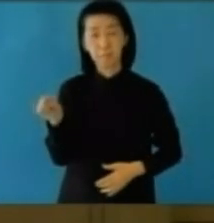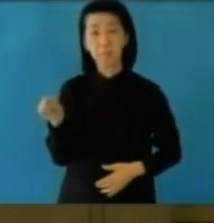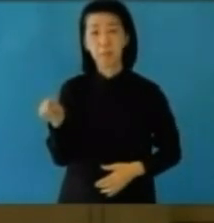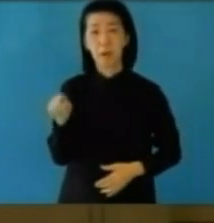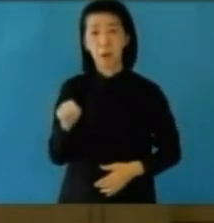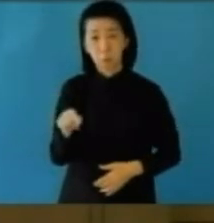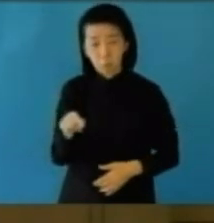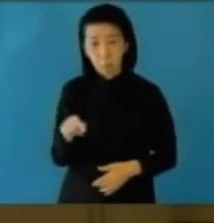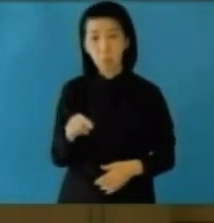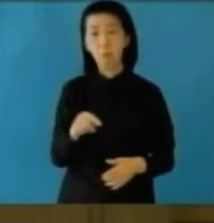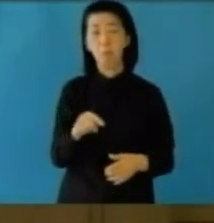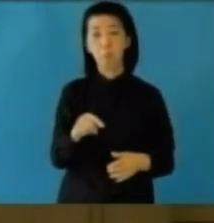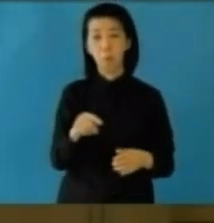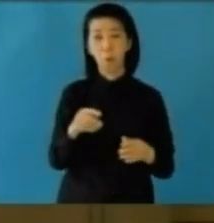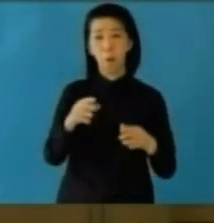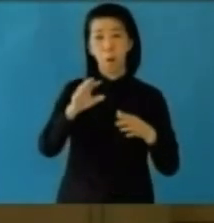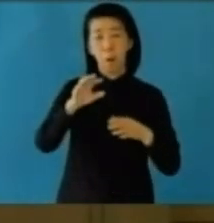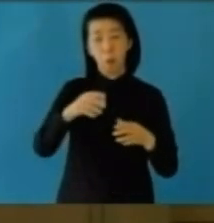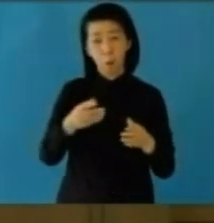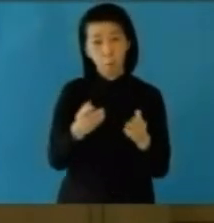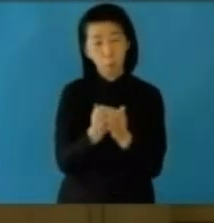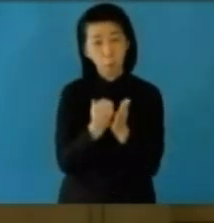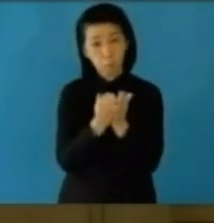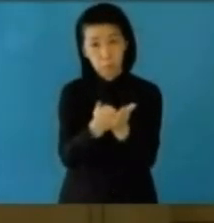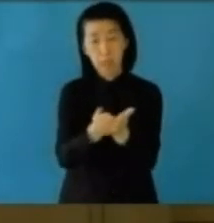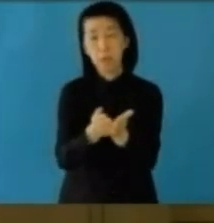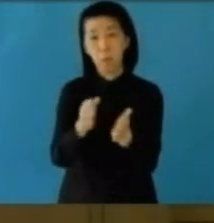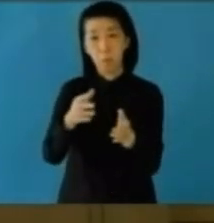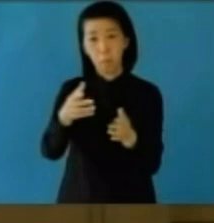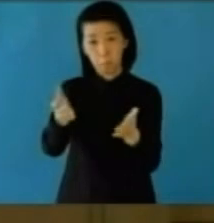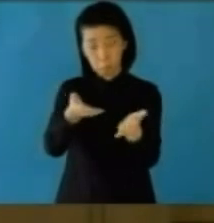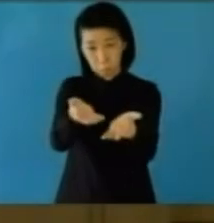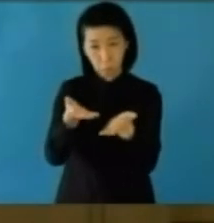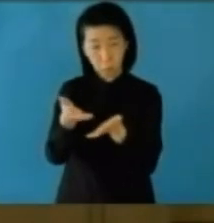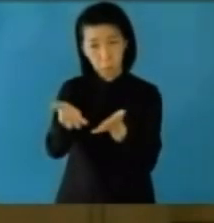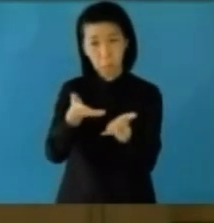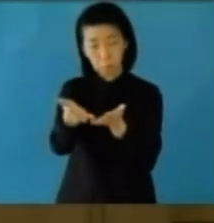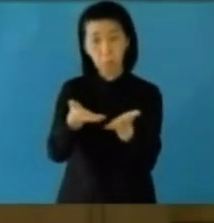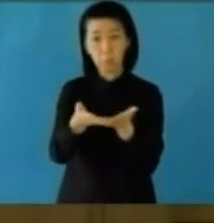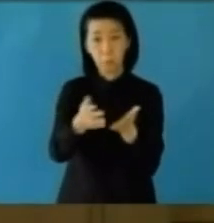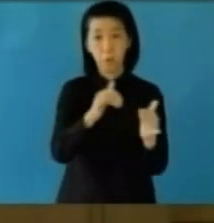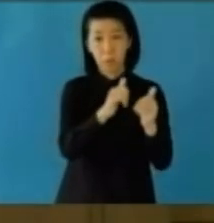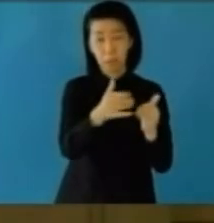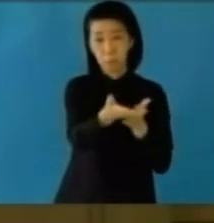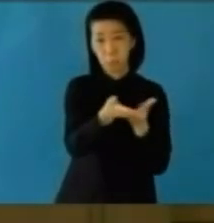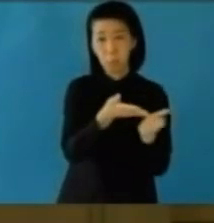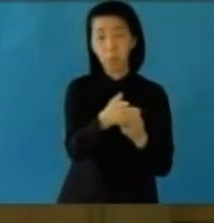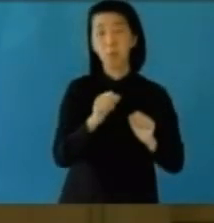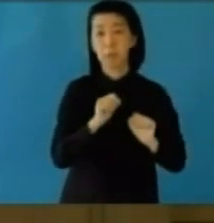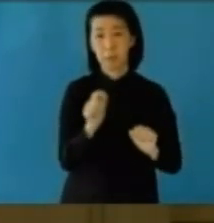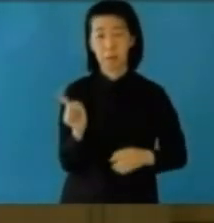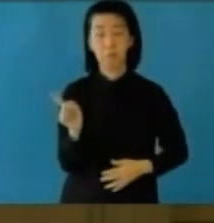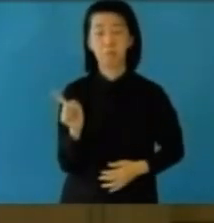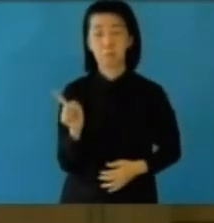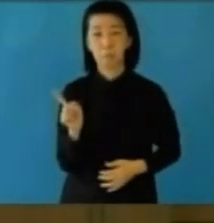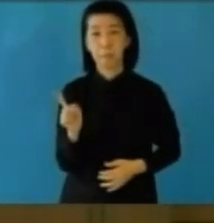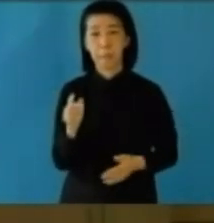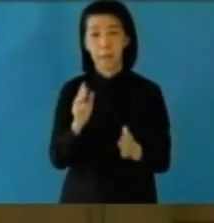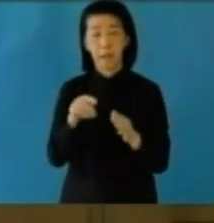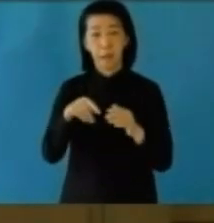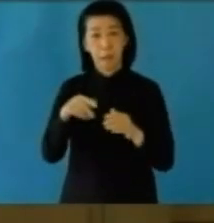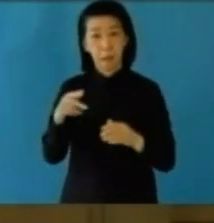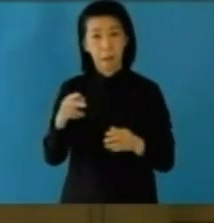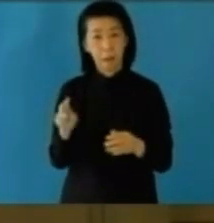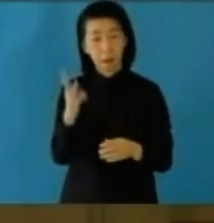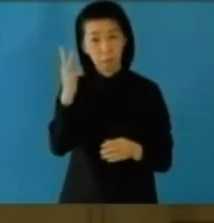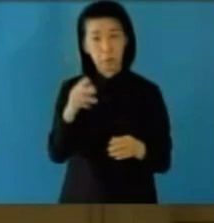物流を積み分ける新たな方策、年内に示すとされています。しかし、県としては年度内に利活用の全体像をまとめる方針になることを考える